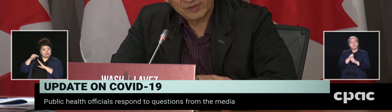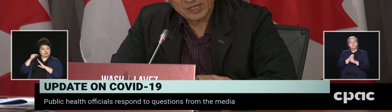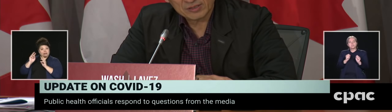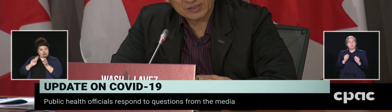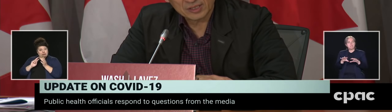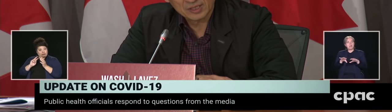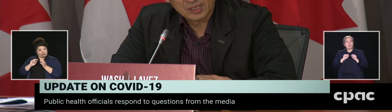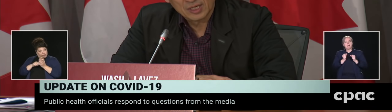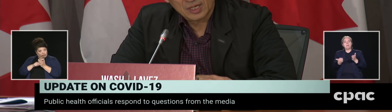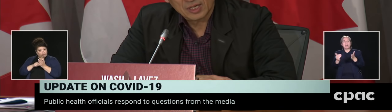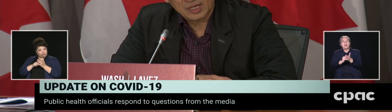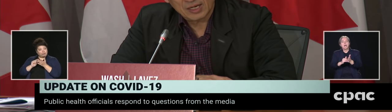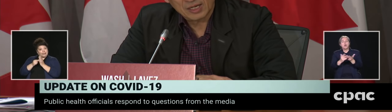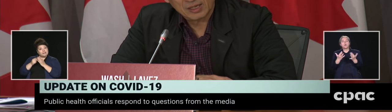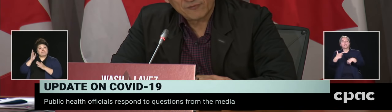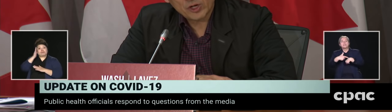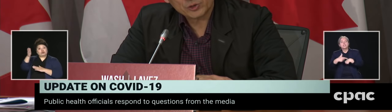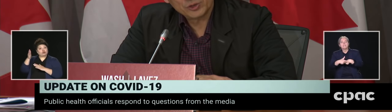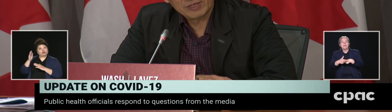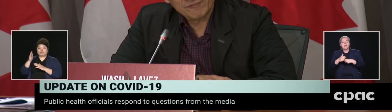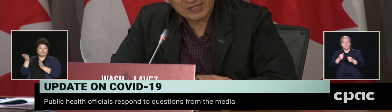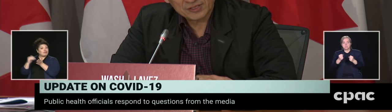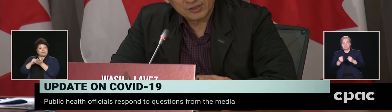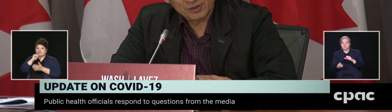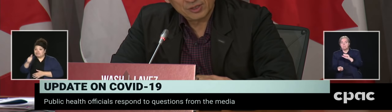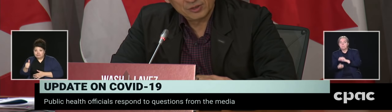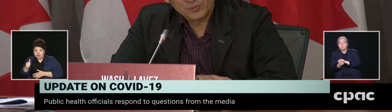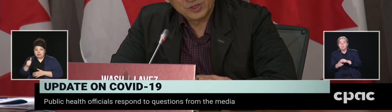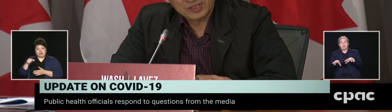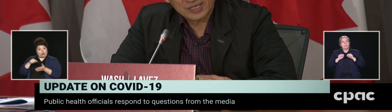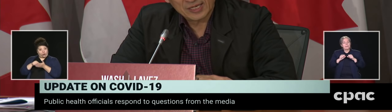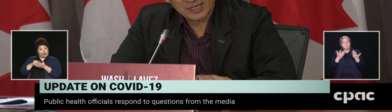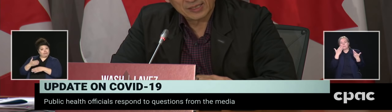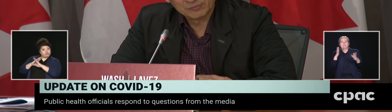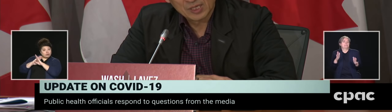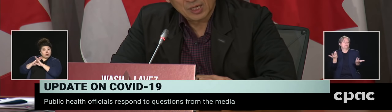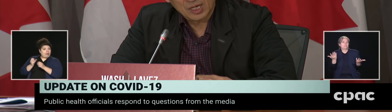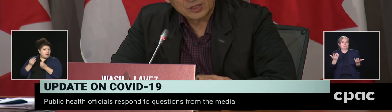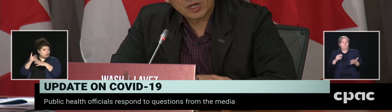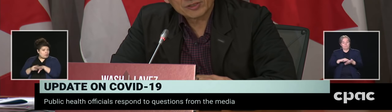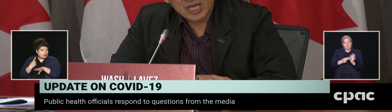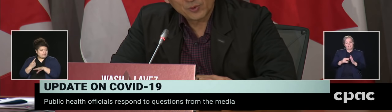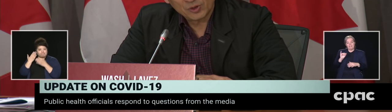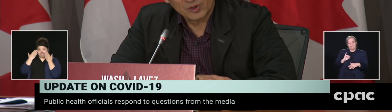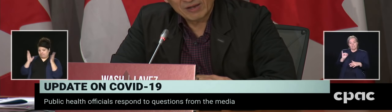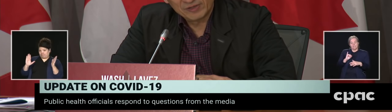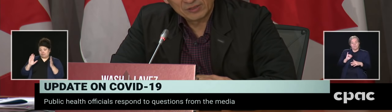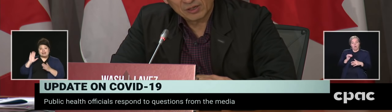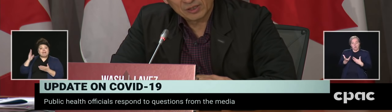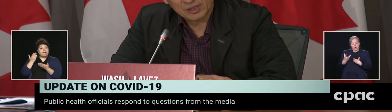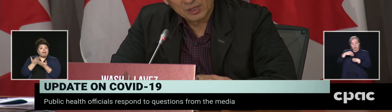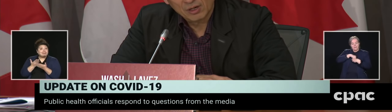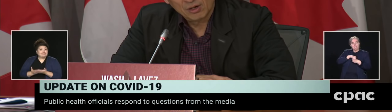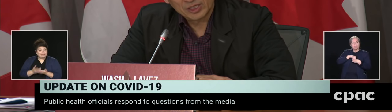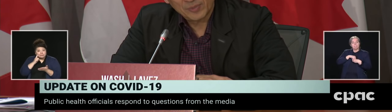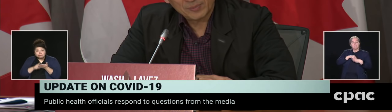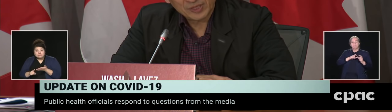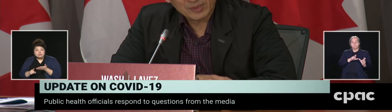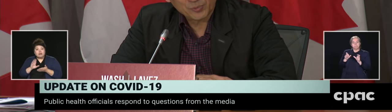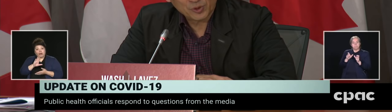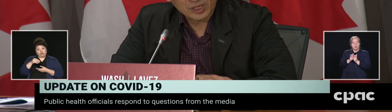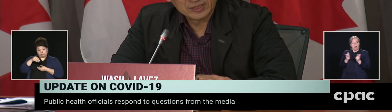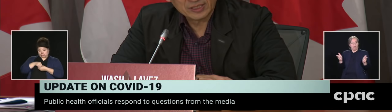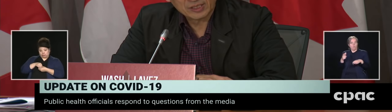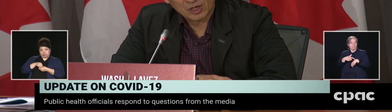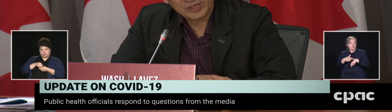aucune évidence que avoir eu une infection donne une immunité à long terme ou à vie. Donc, on n'est pas